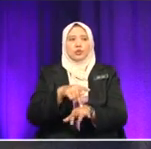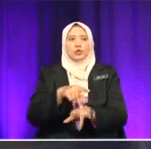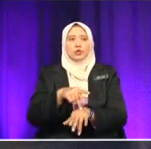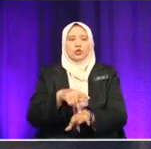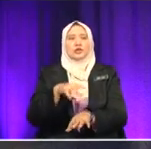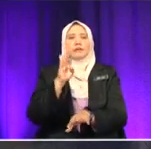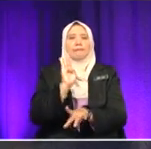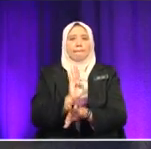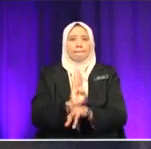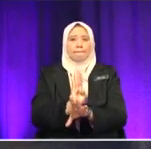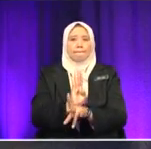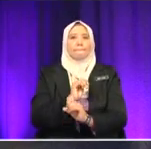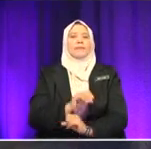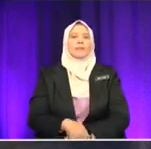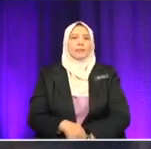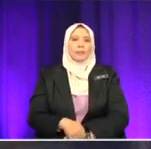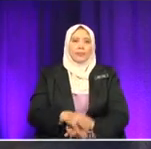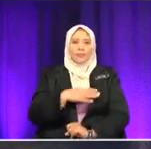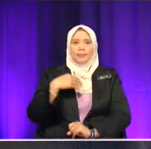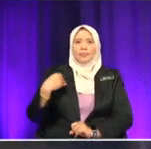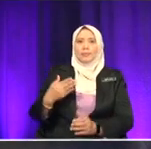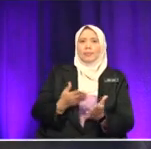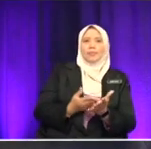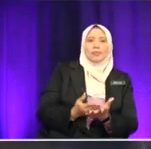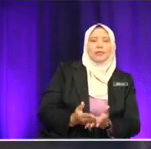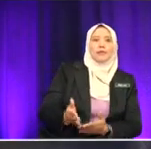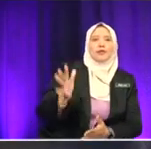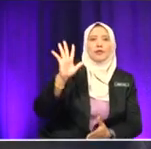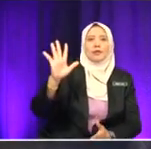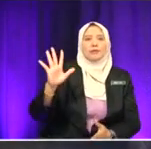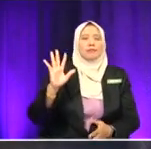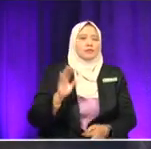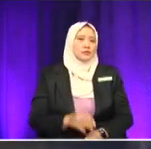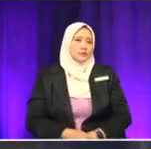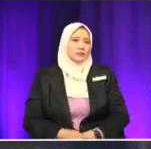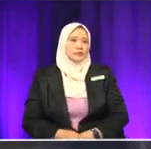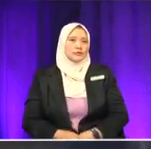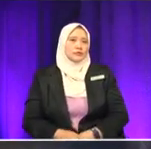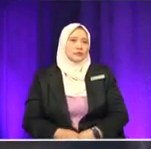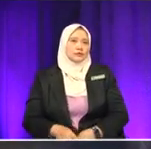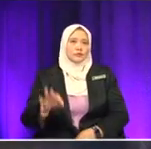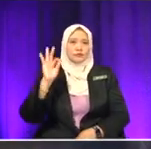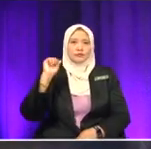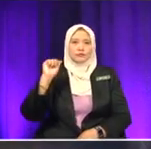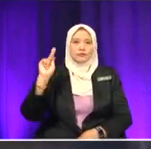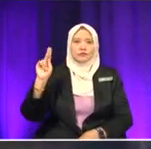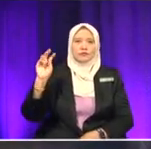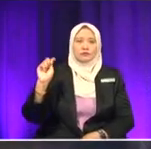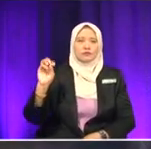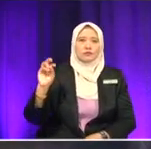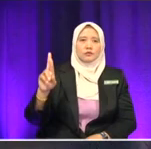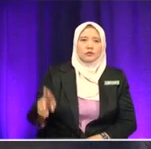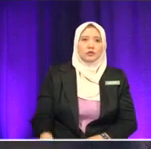juga bakteria. Ya, bagus. Dan seterusnya kita juga ada 5 faktor yang mempengaruhi pertumbuhan mikroorganisma